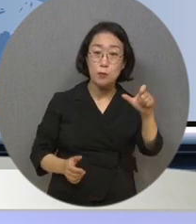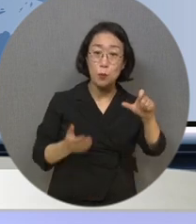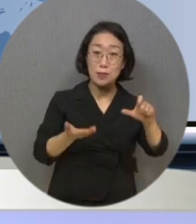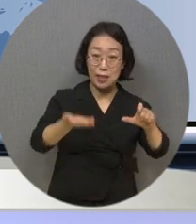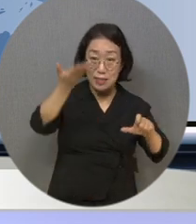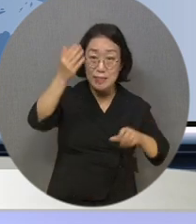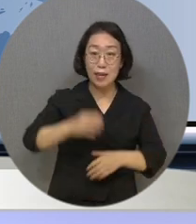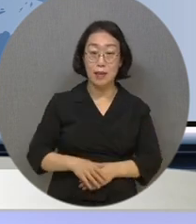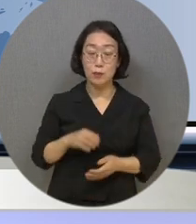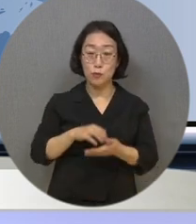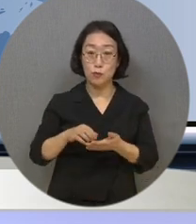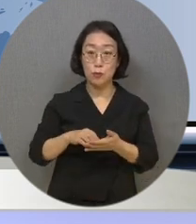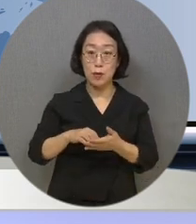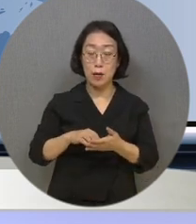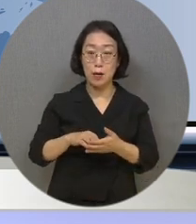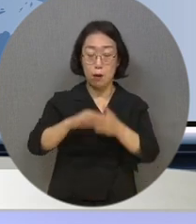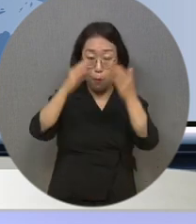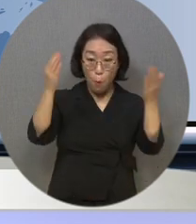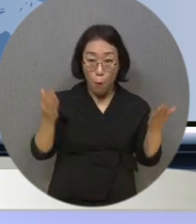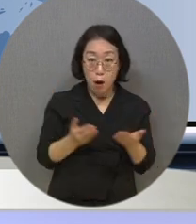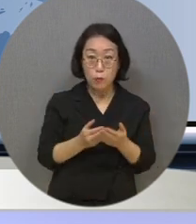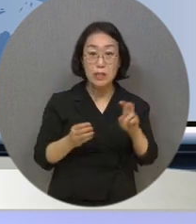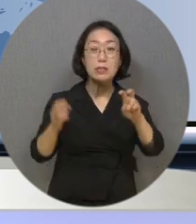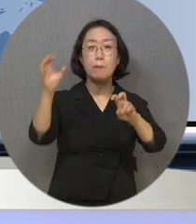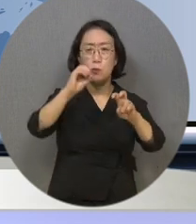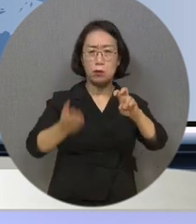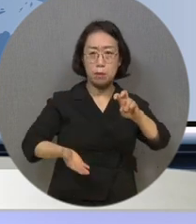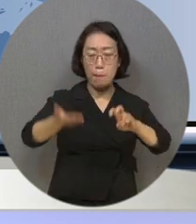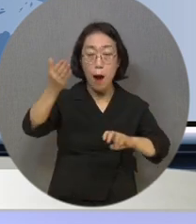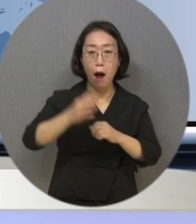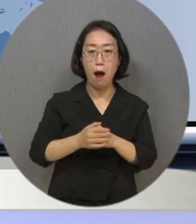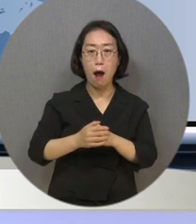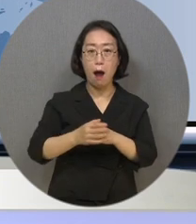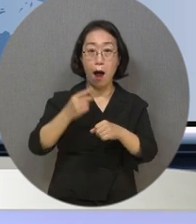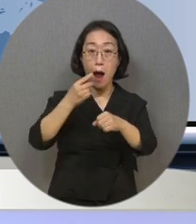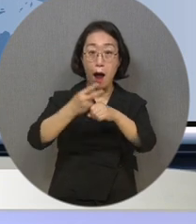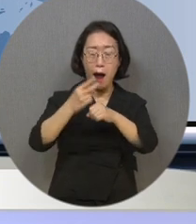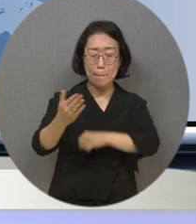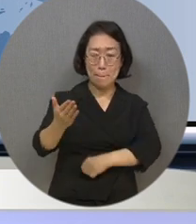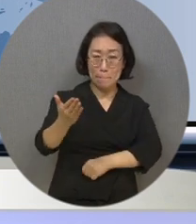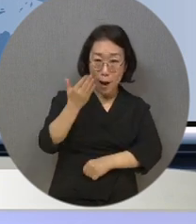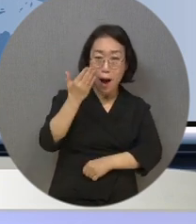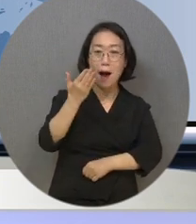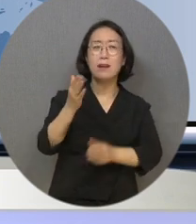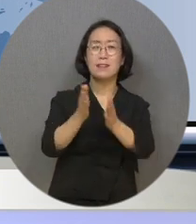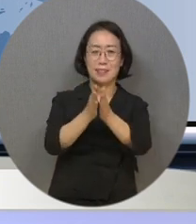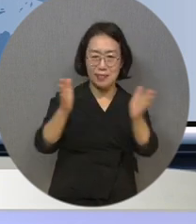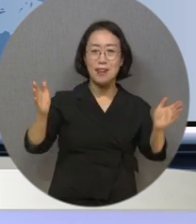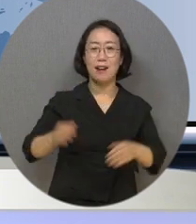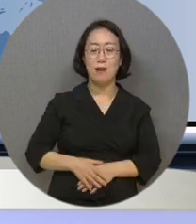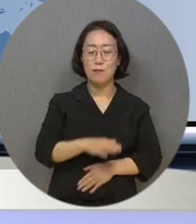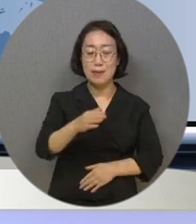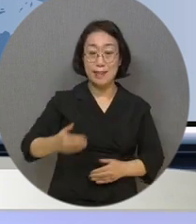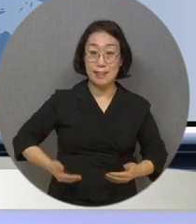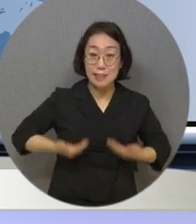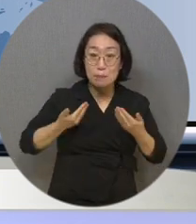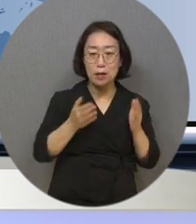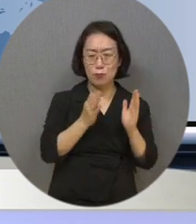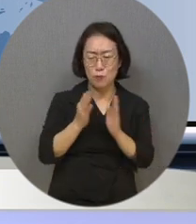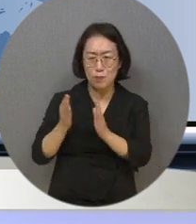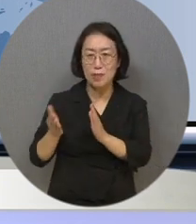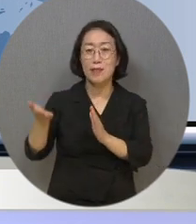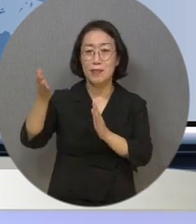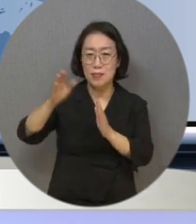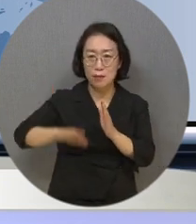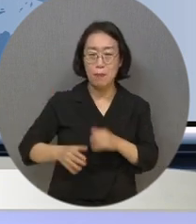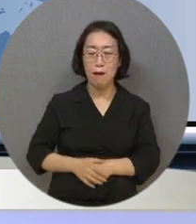이상의 노인이 전체 인구의 20%를 차지하는 초고령 사회 진입을 2년 앞둔 지금, 급하게 대비책을 마련하곤